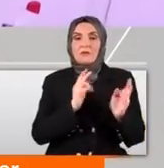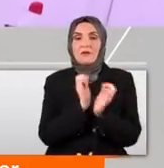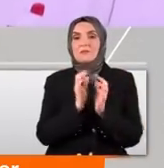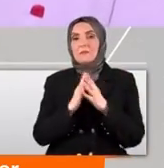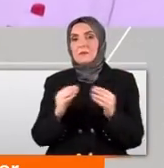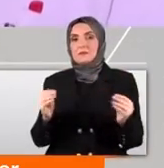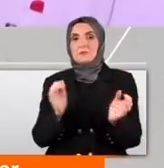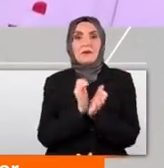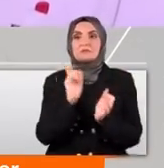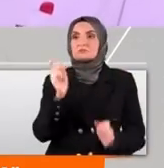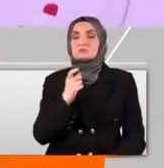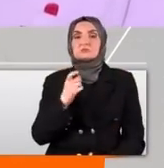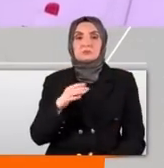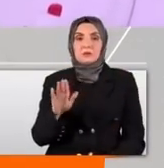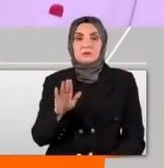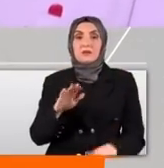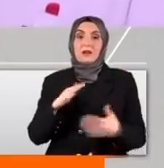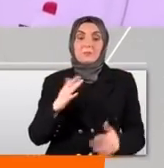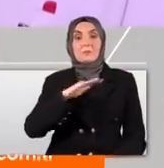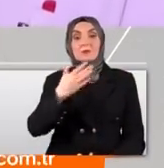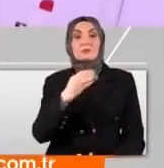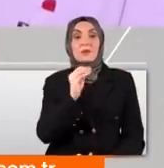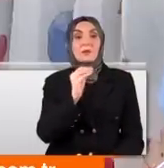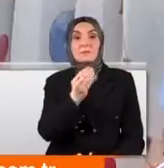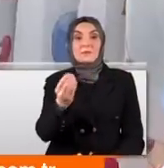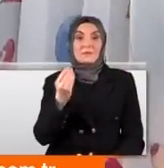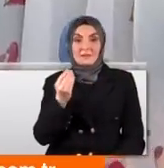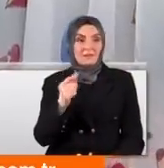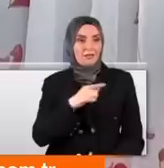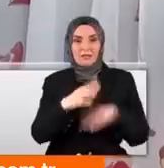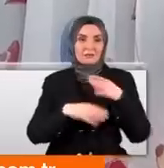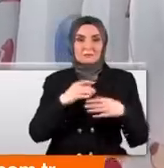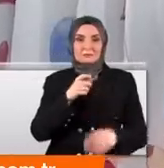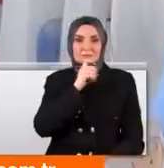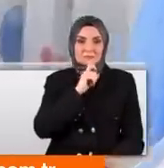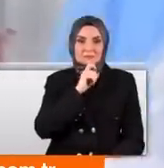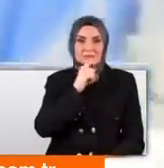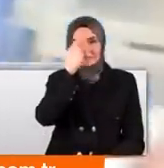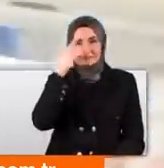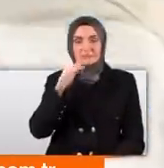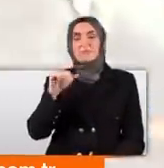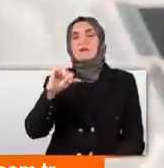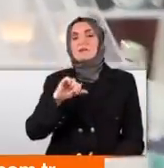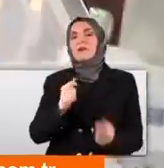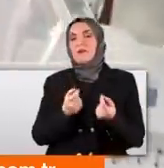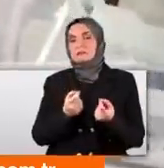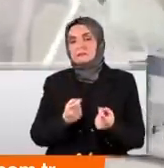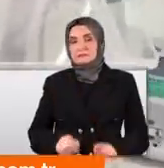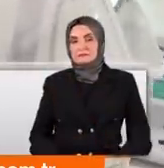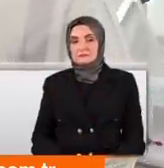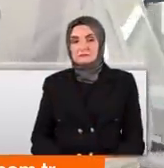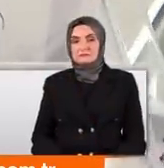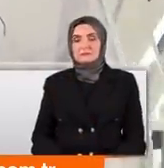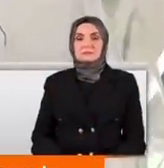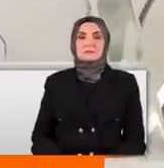ulaşamadık ama diğer bebeklerle karışma ihtimali düşük olan bir bebek. Defne 11 kodlu bebeğin karnının sağ tarafında da bir